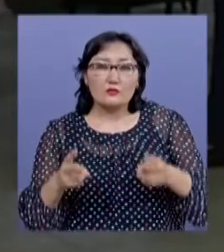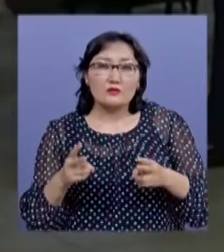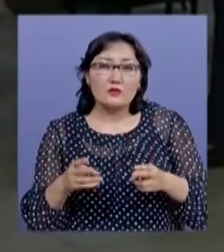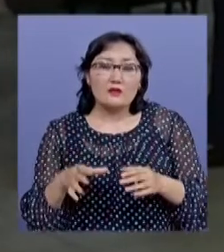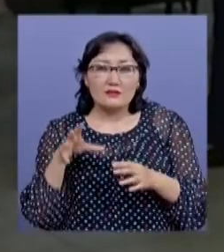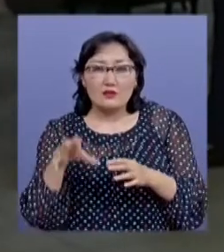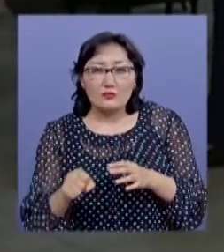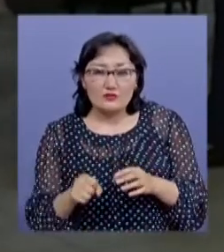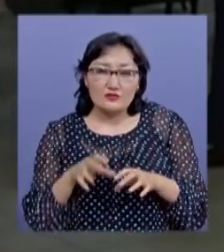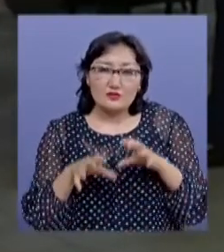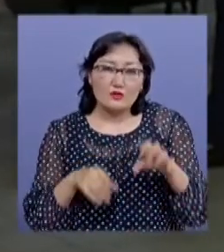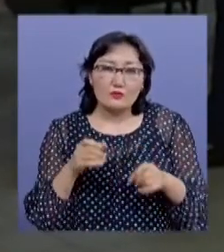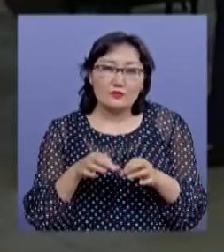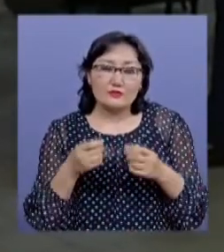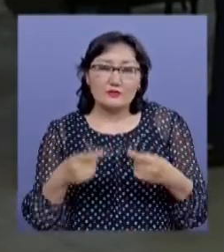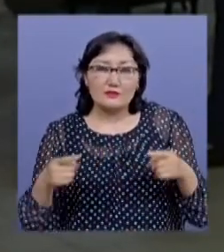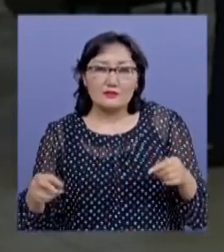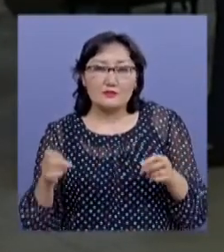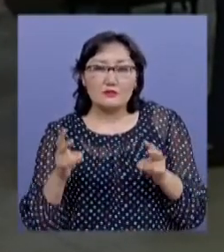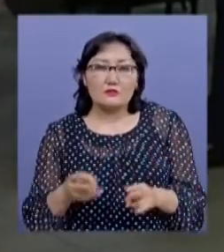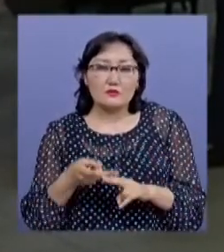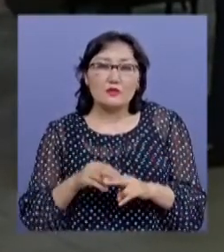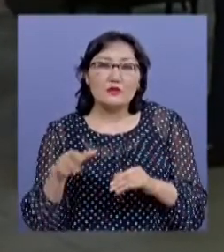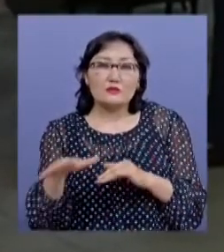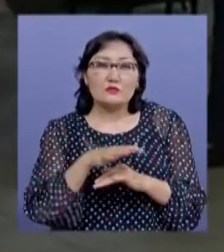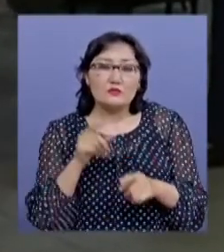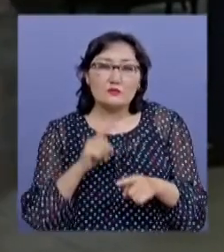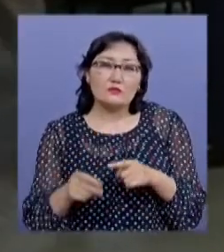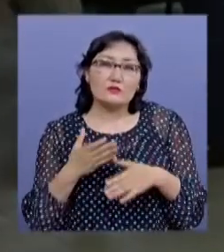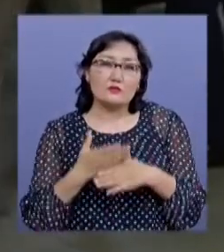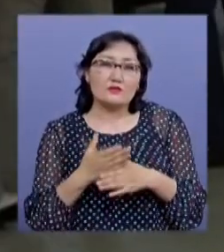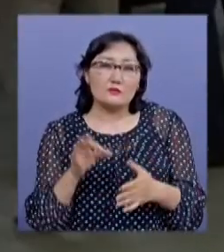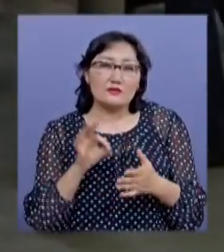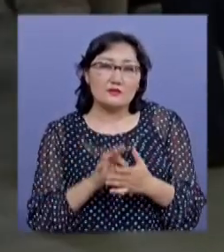қауіп алу, шабуыл секілді тармақтар бар. Алдымызда жұртқа жедел көмектессек деген мақсат тұр.